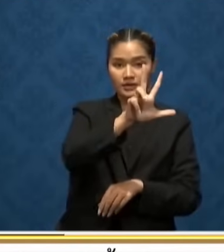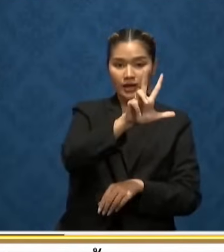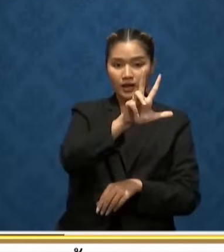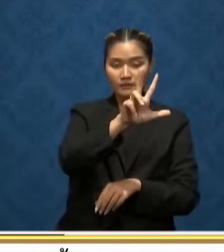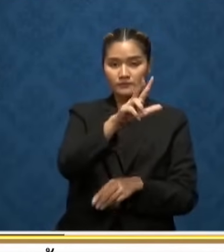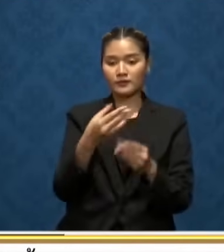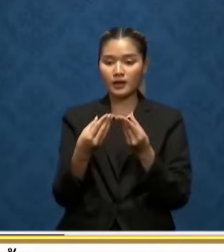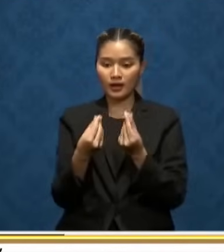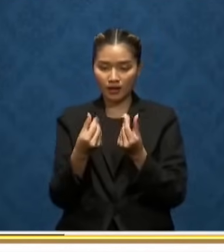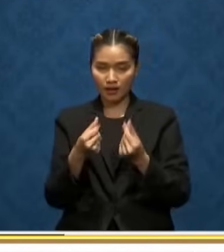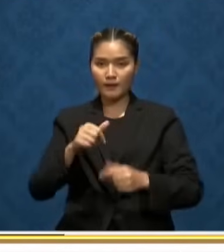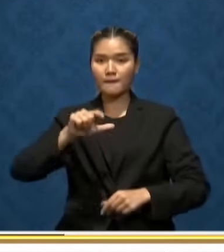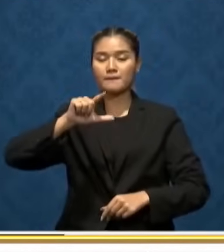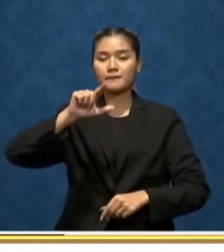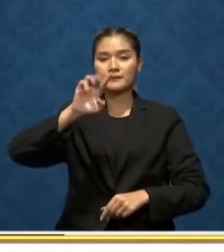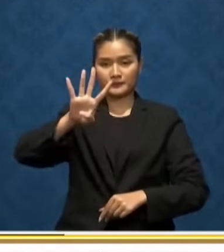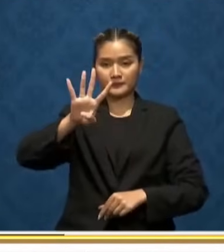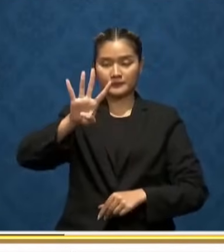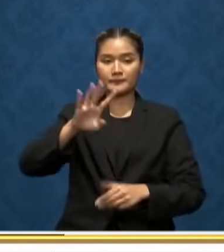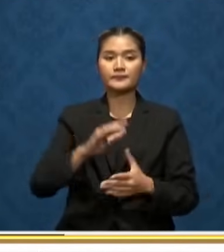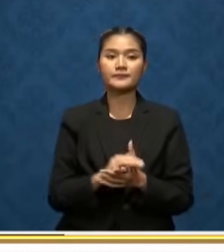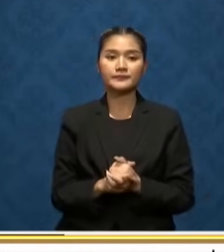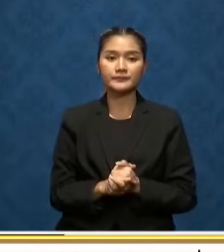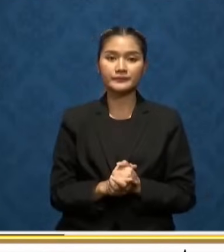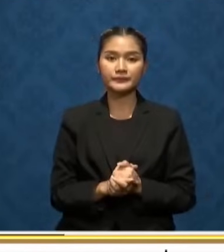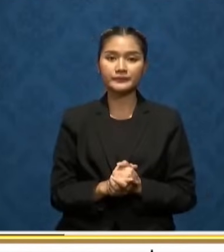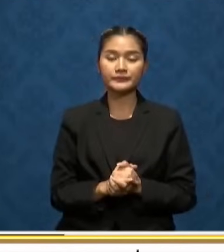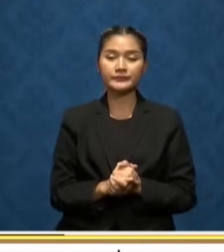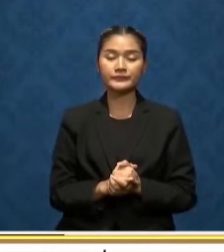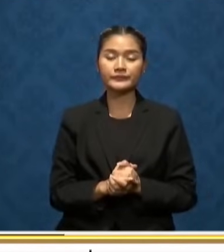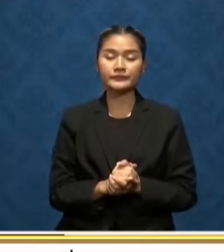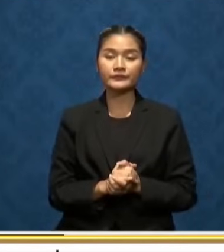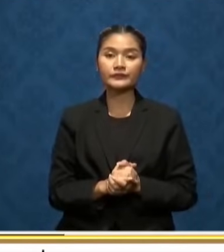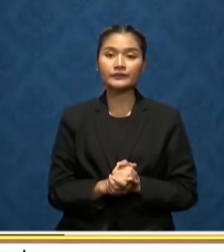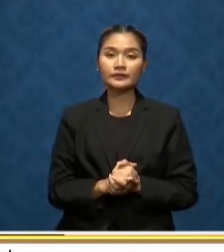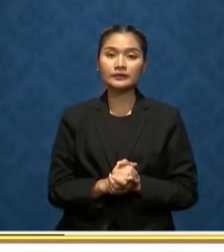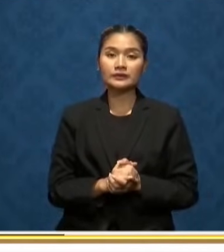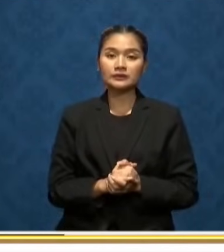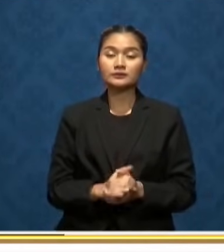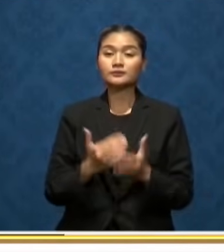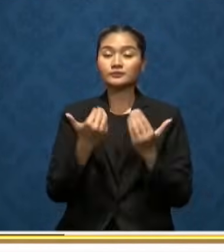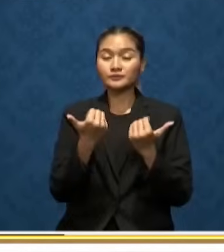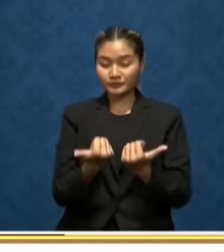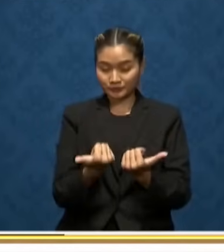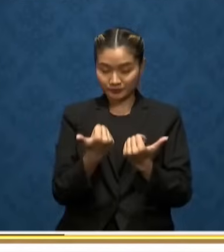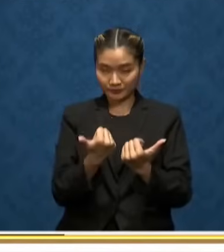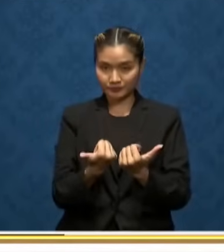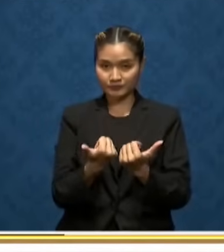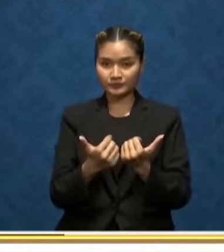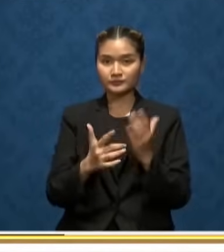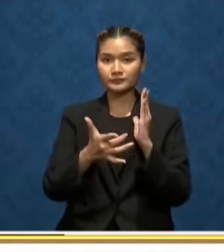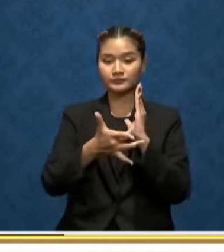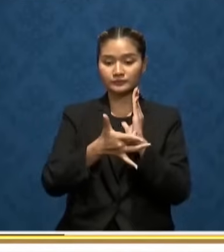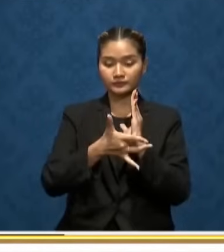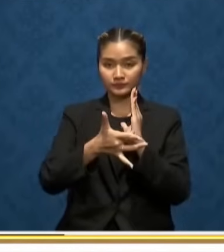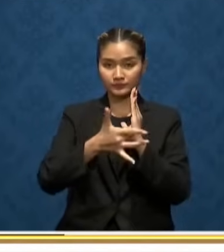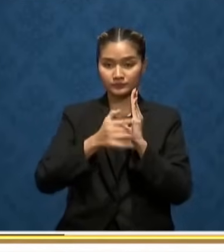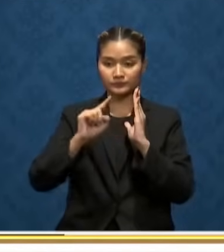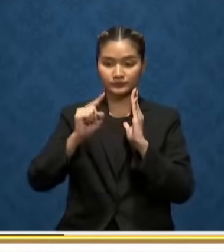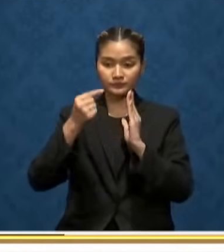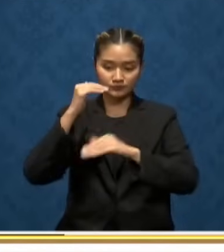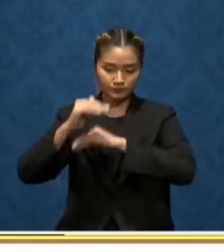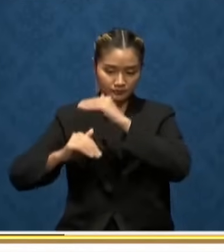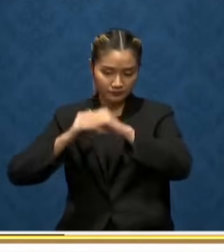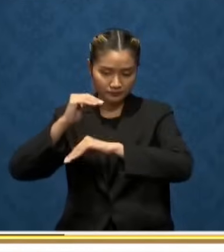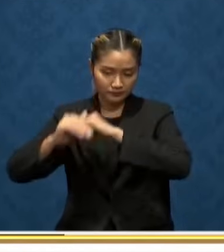มายเลข4ยิ่งกว่านั้นเมื่อดิจิทัลเทคโนโลยีเฟื่องฟูไ